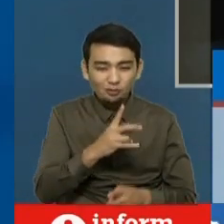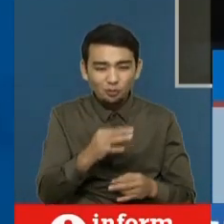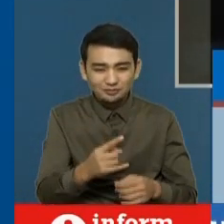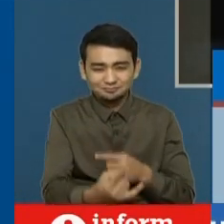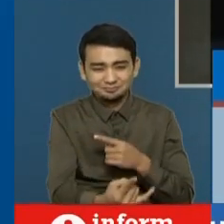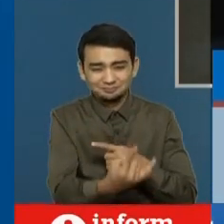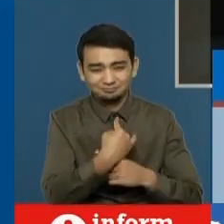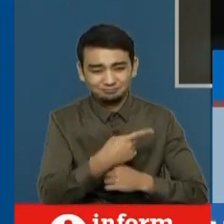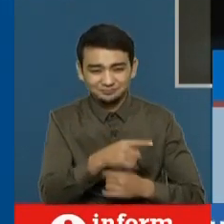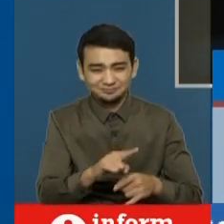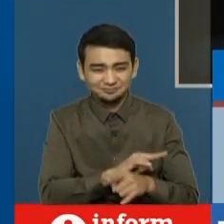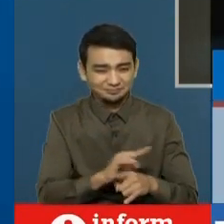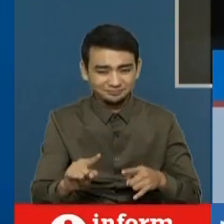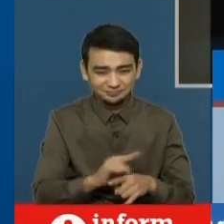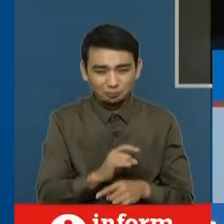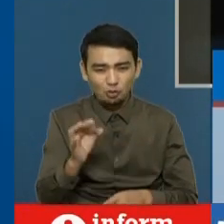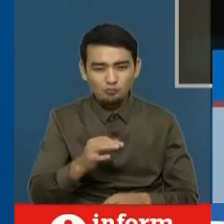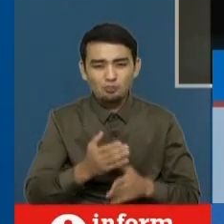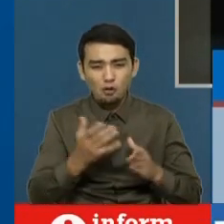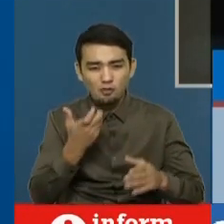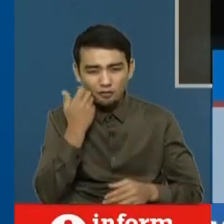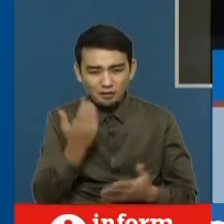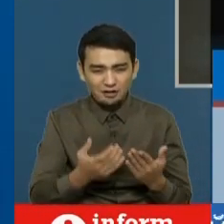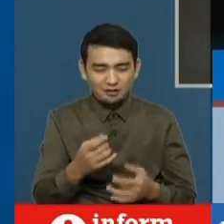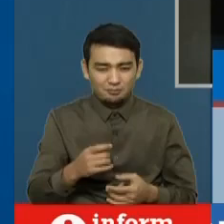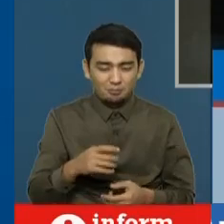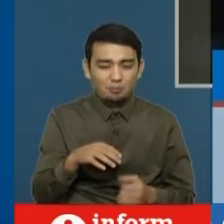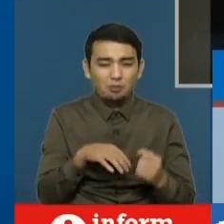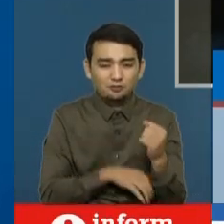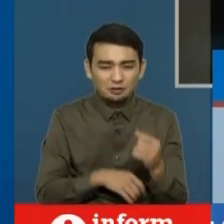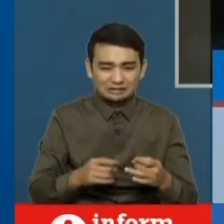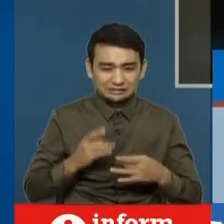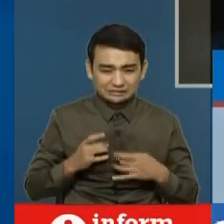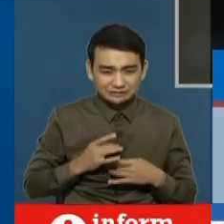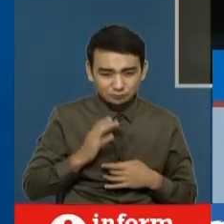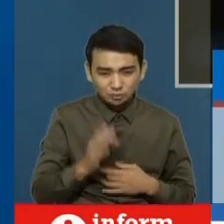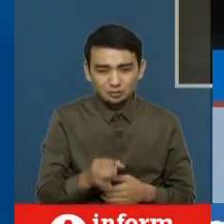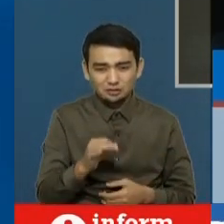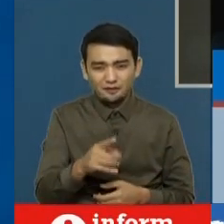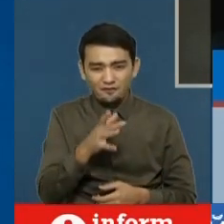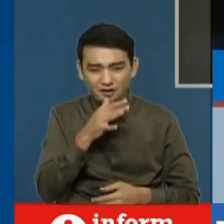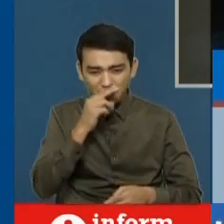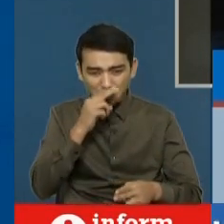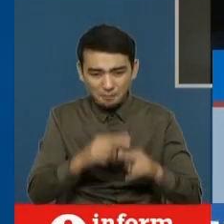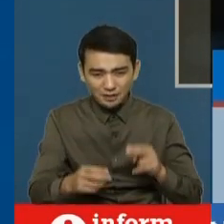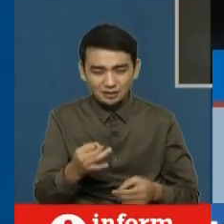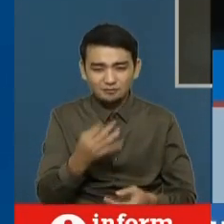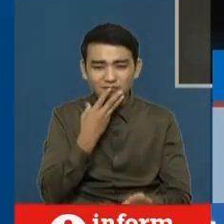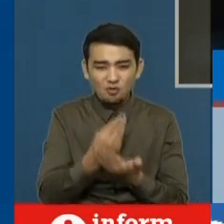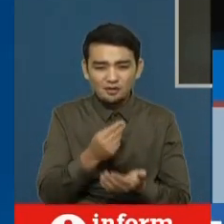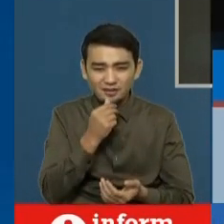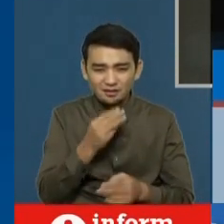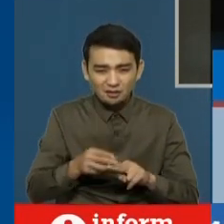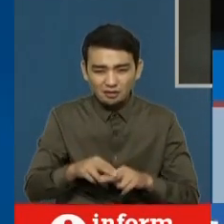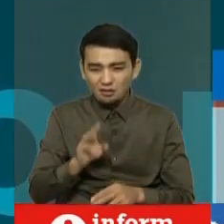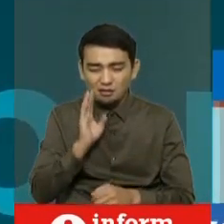замануха. И эта замануха потом вам будет стоить нервы, это будет стоить ваших кровных денег, которые вы